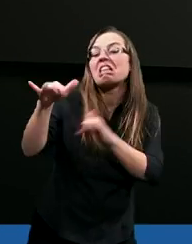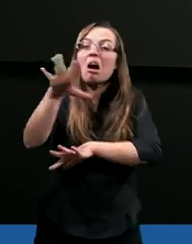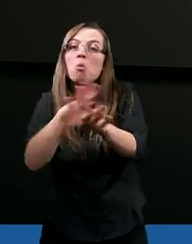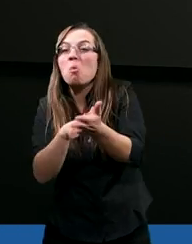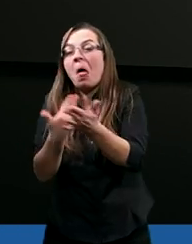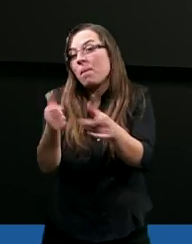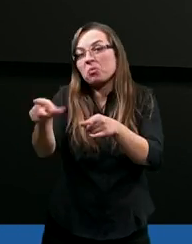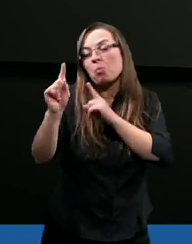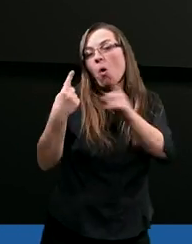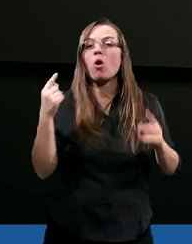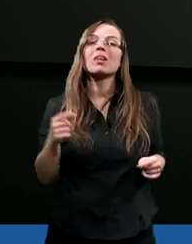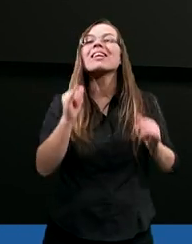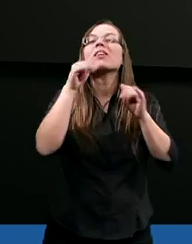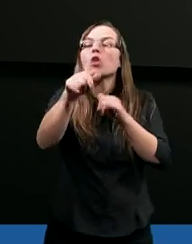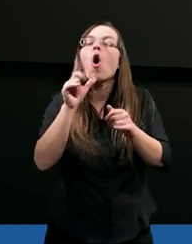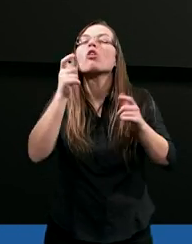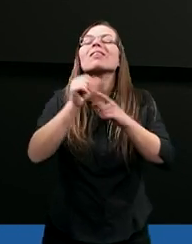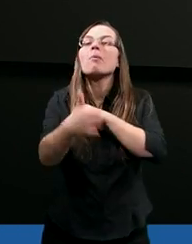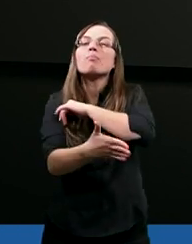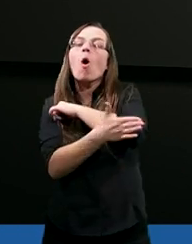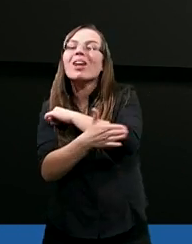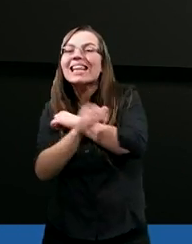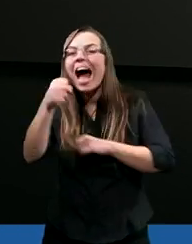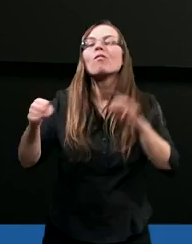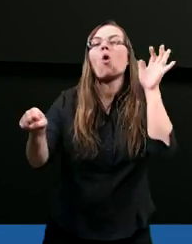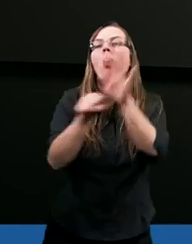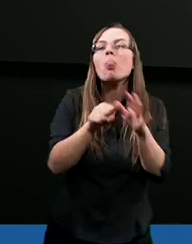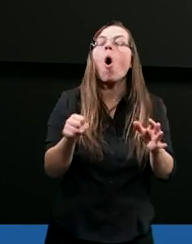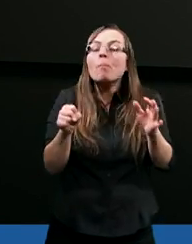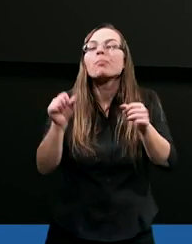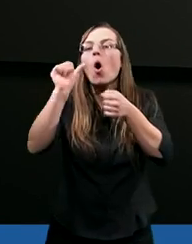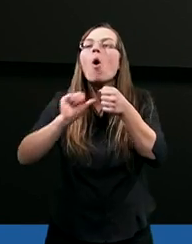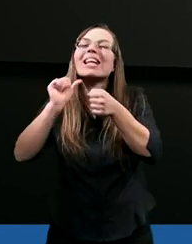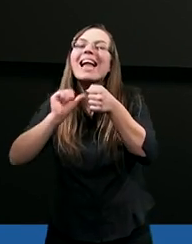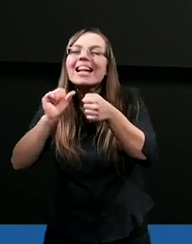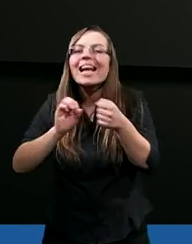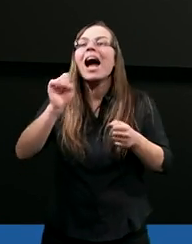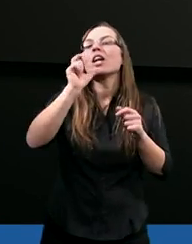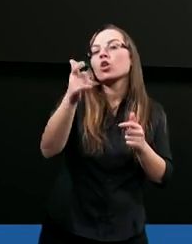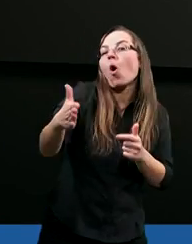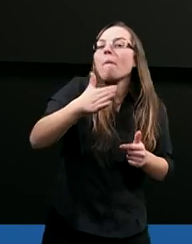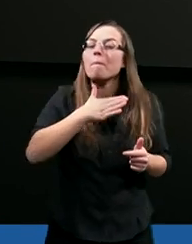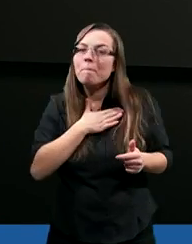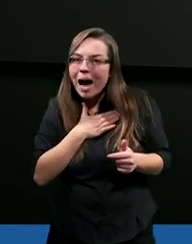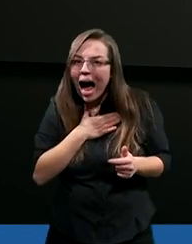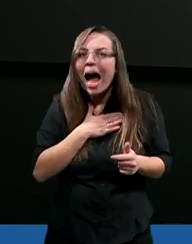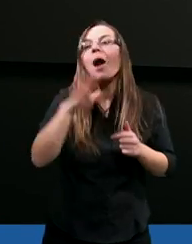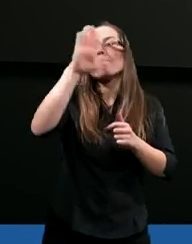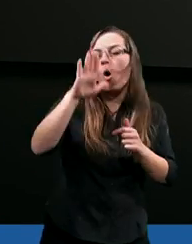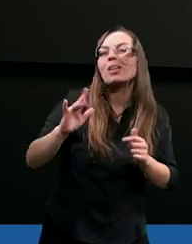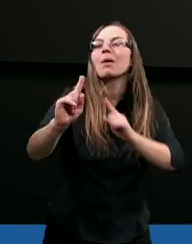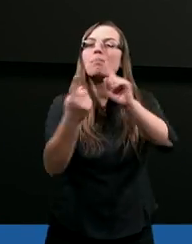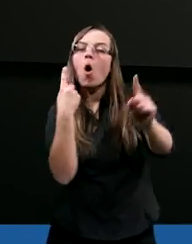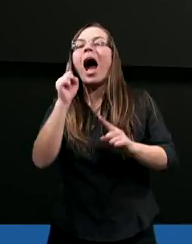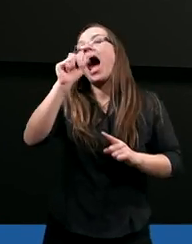Ducha jest. To jest podstawą do oceniania, co ma boskie pochodzenie,